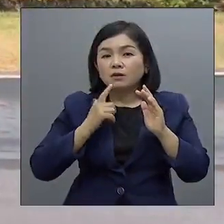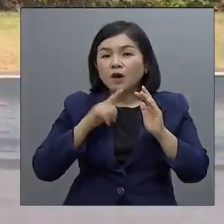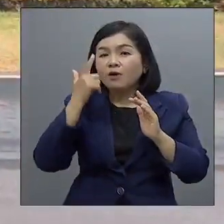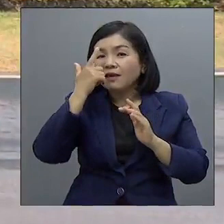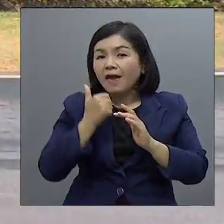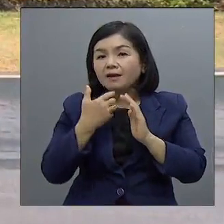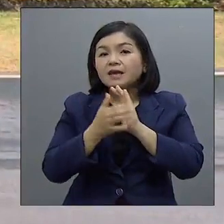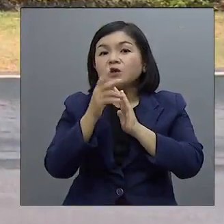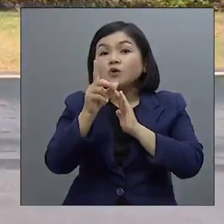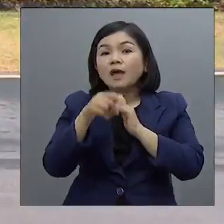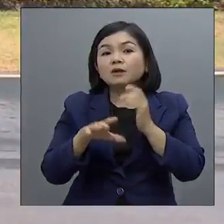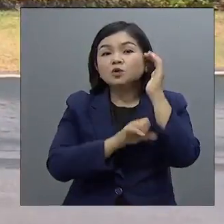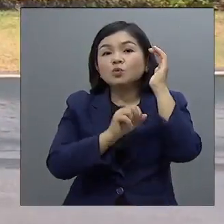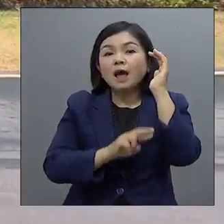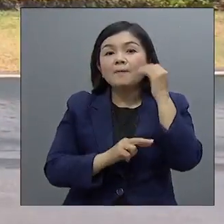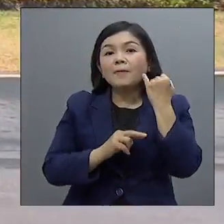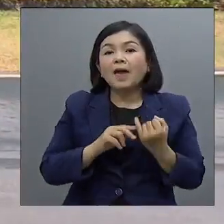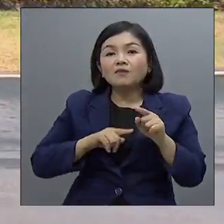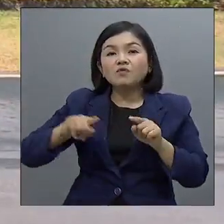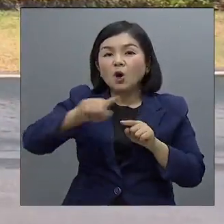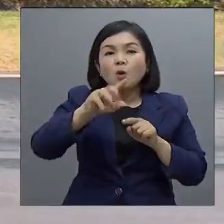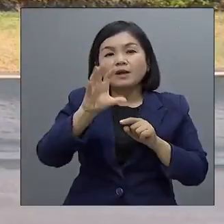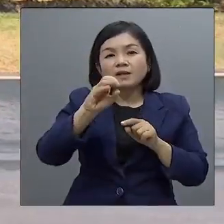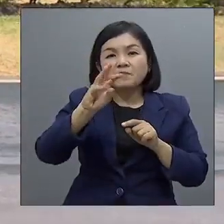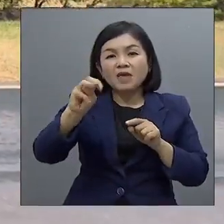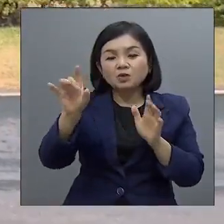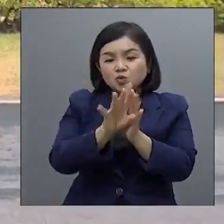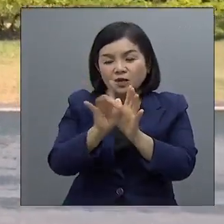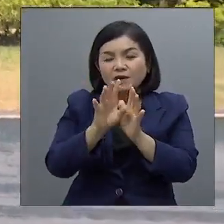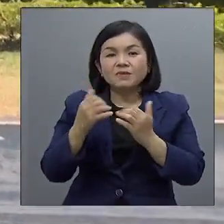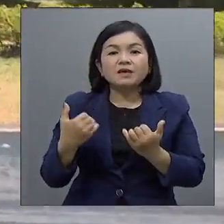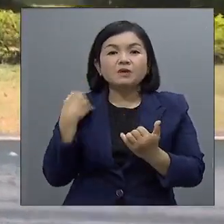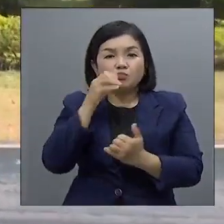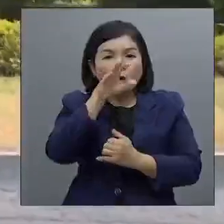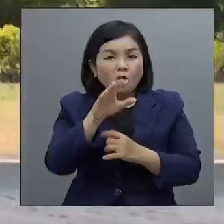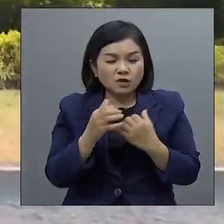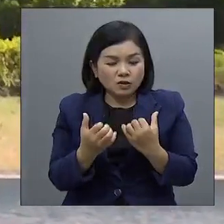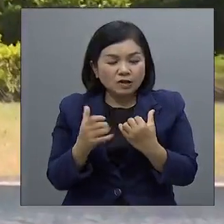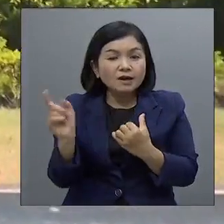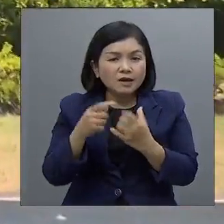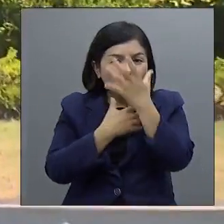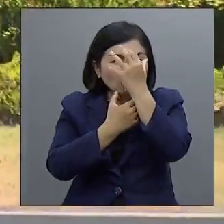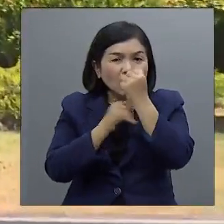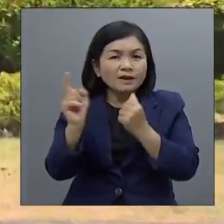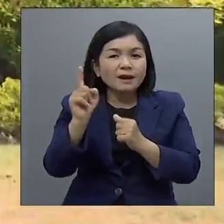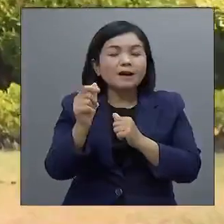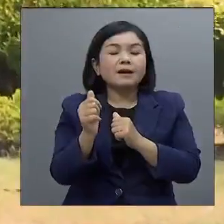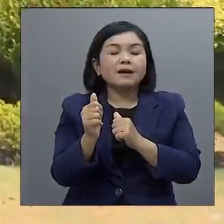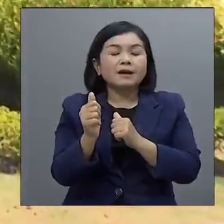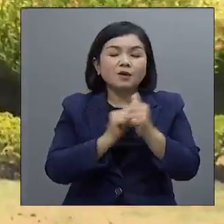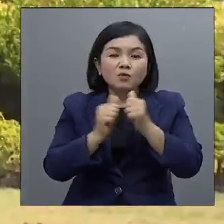สปีดแซงสุราษฎร์ธานีในช่วง50เมตรสุดท้ายครับคุณสุธาสินีครับต้องบอกว่า ไฮไลท์ของการแข่งขันกีฬายูแห่งช